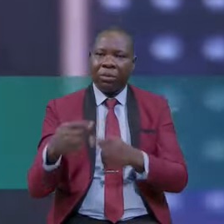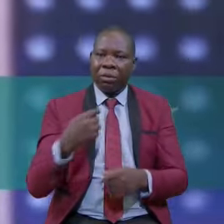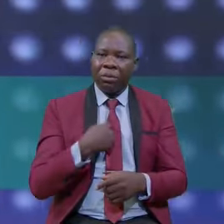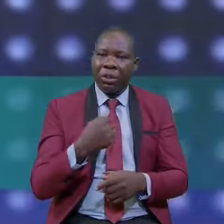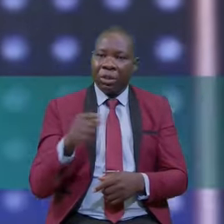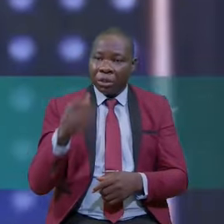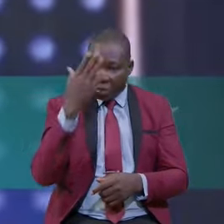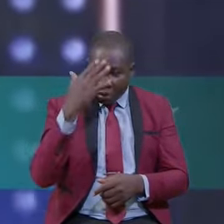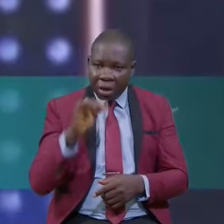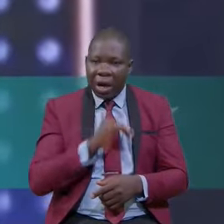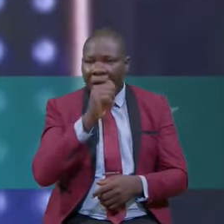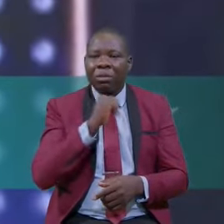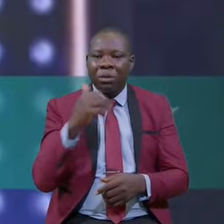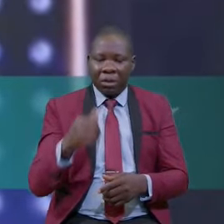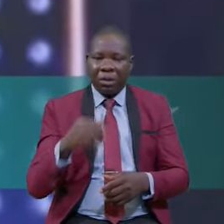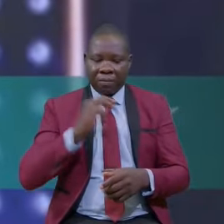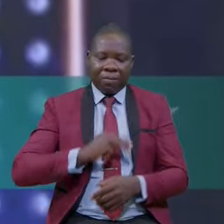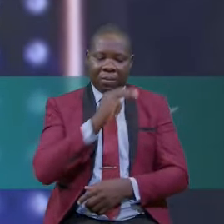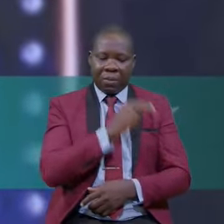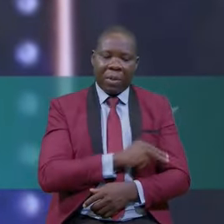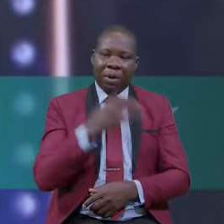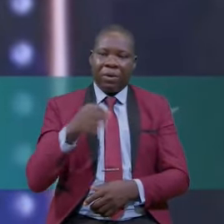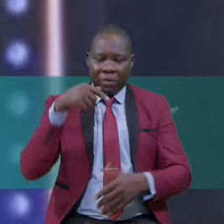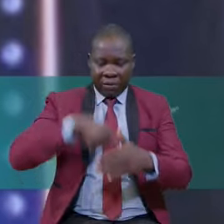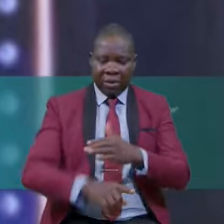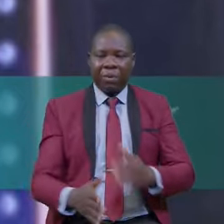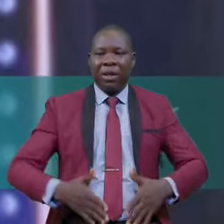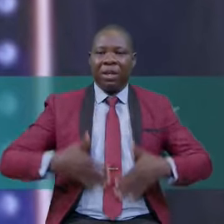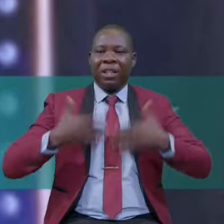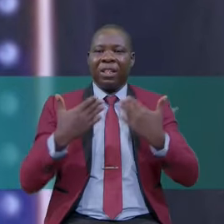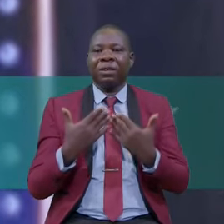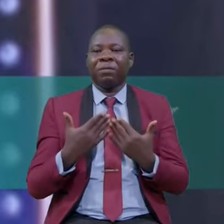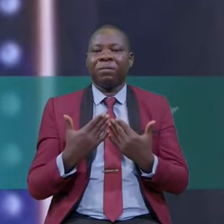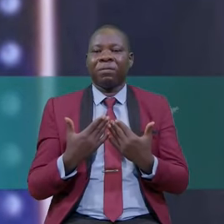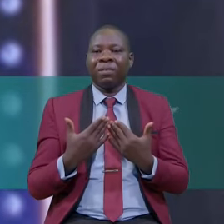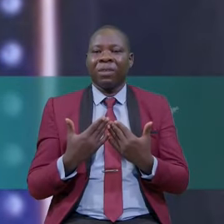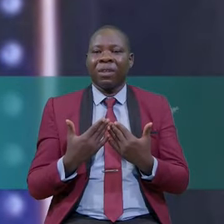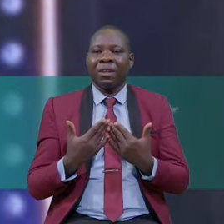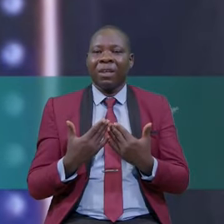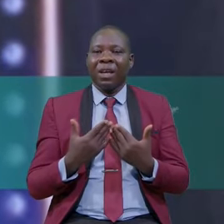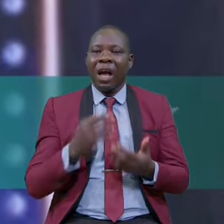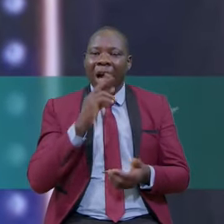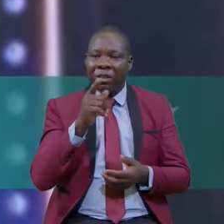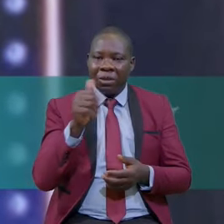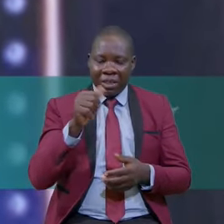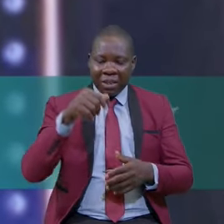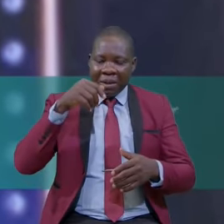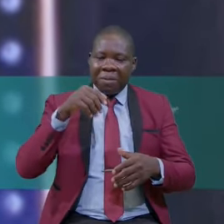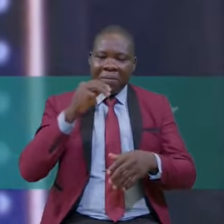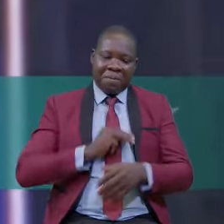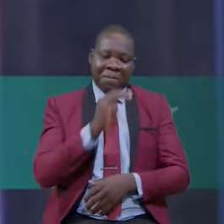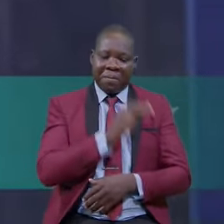ah, je ne suis pas un membre Palace, de la vie profonde. De quel membre? Tu es membre de la